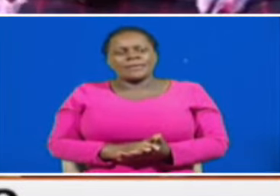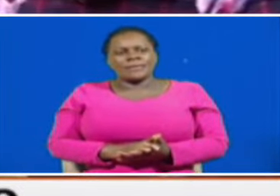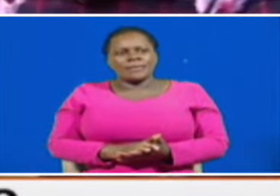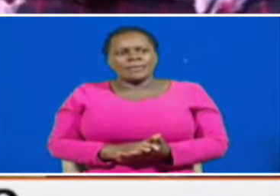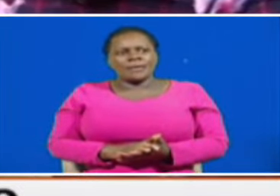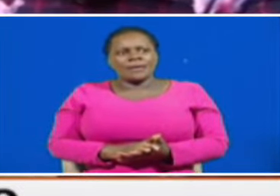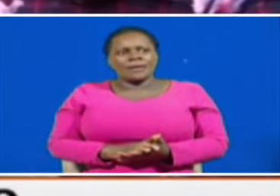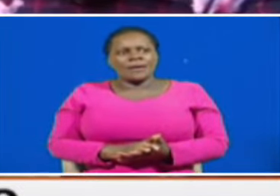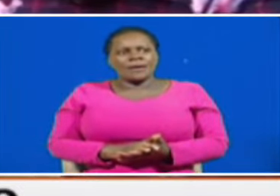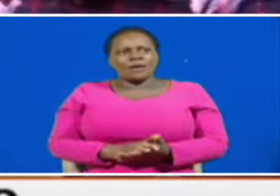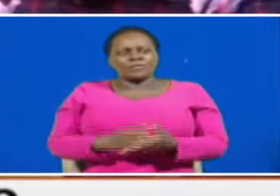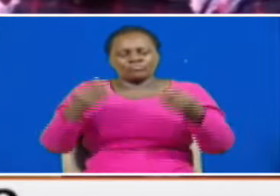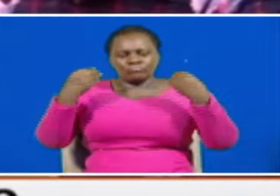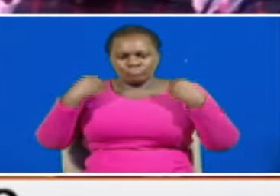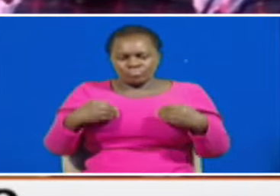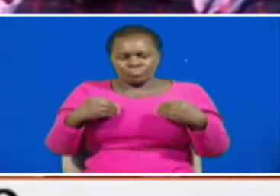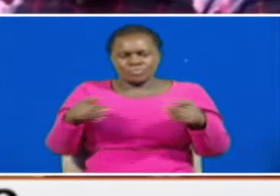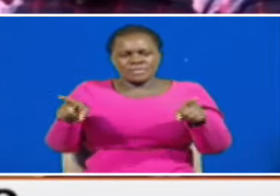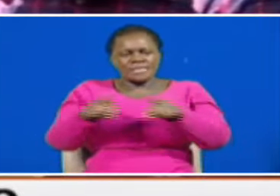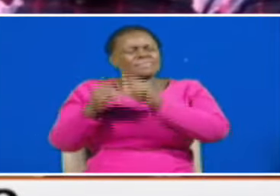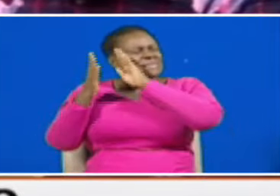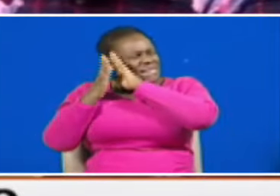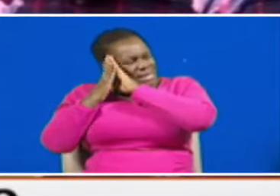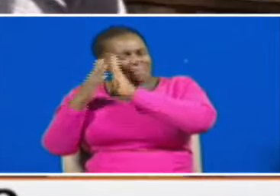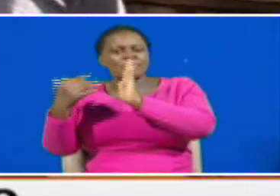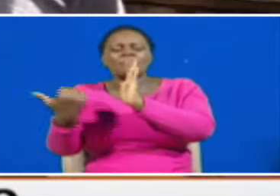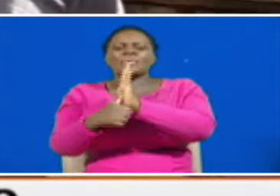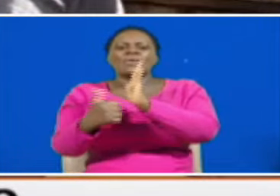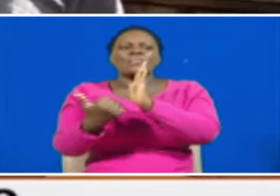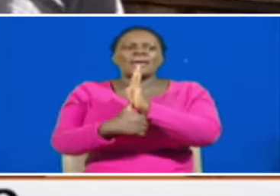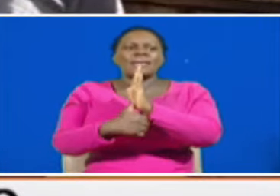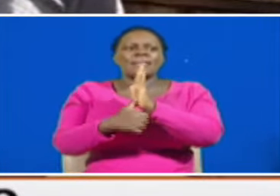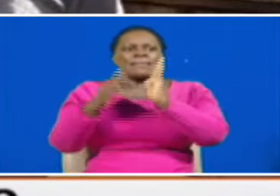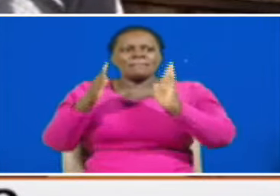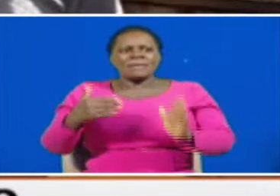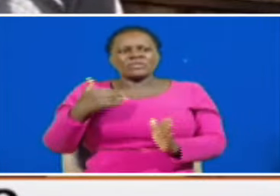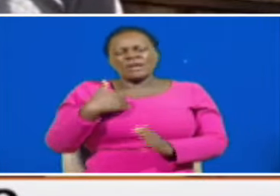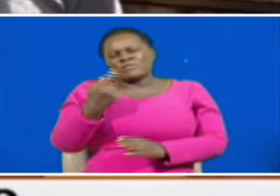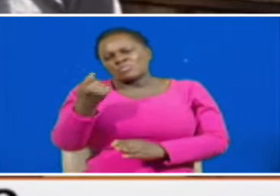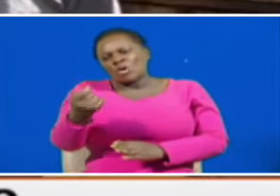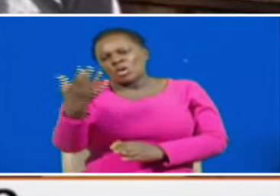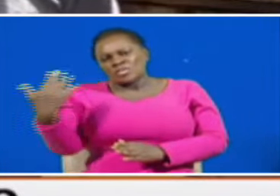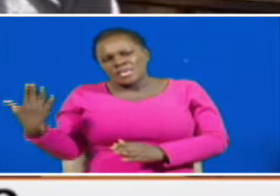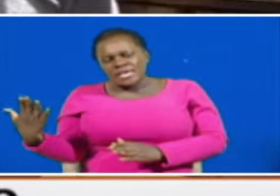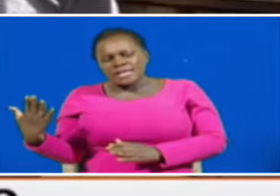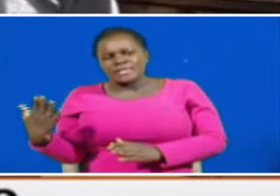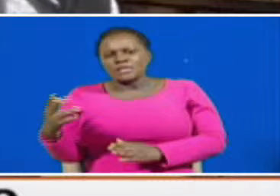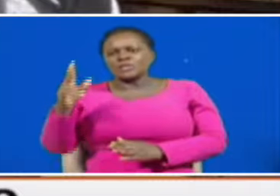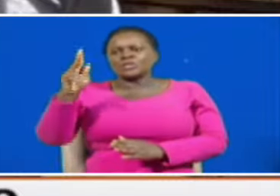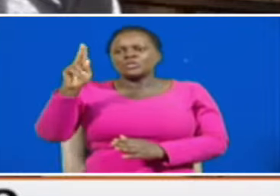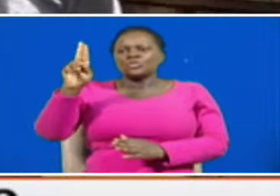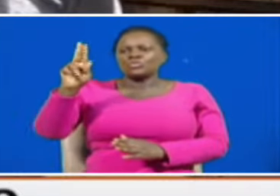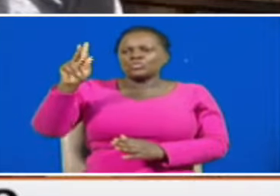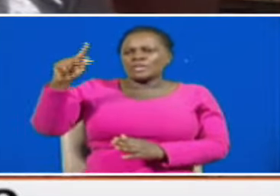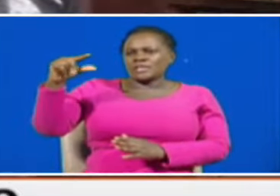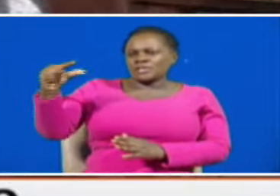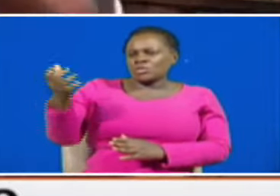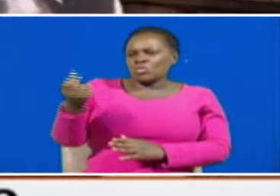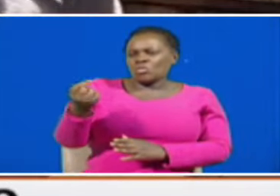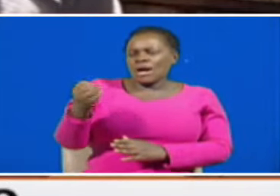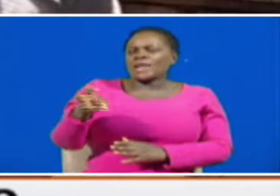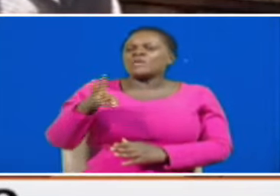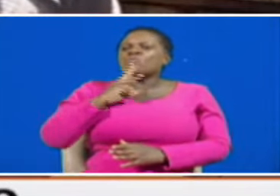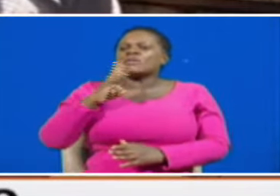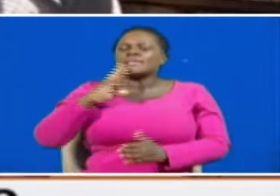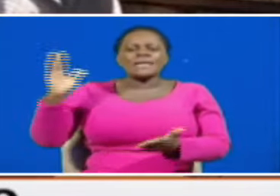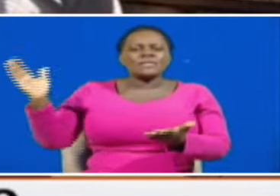ndio tuko nazo paka sai. Hata kulala ilikuwa shida. Mtu alikuwa na unga yake kidogo, ameweka unga kilo 2 kilo 5, hiyo unga iliingia